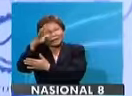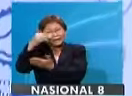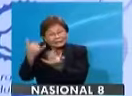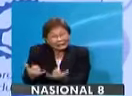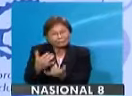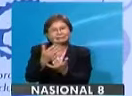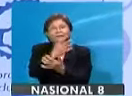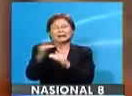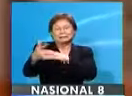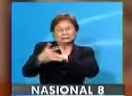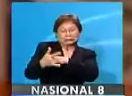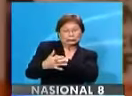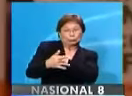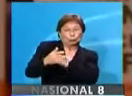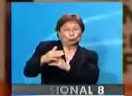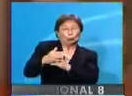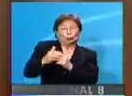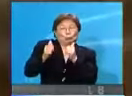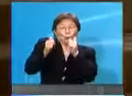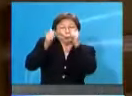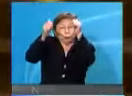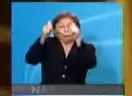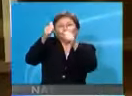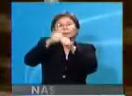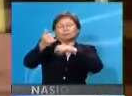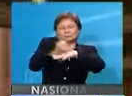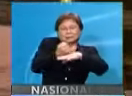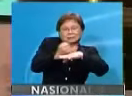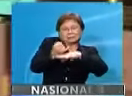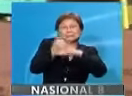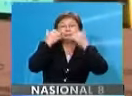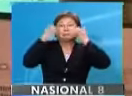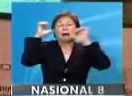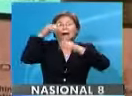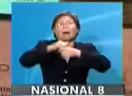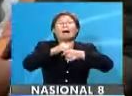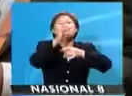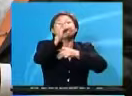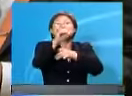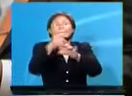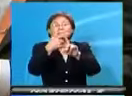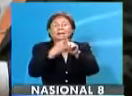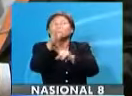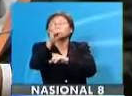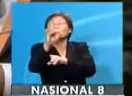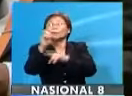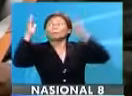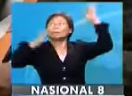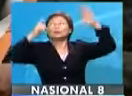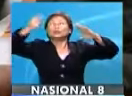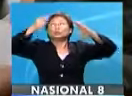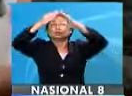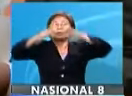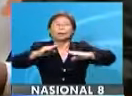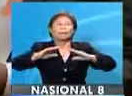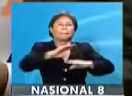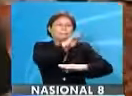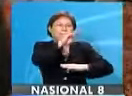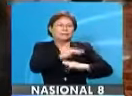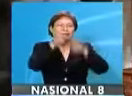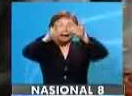dan teknologi berimpak tinggi dalam industri berasaskan bio Malaysia sebagai tuan rumah kepada persidangan menteri-menteri